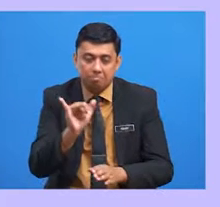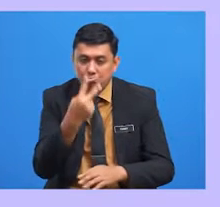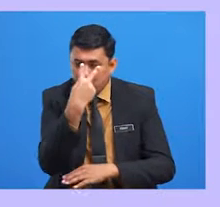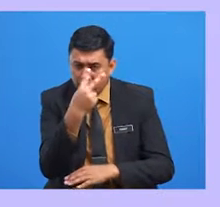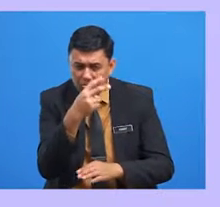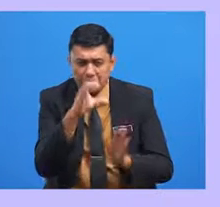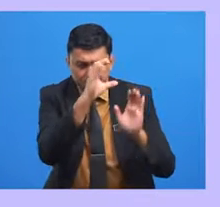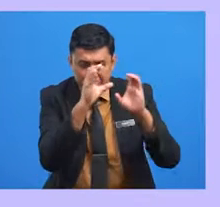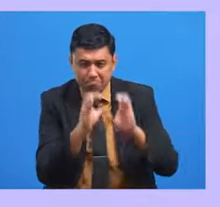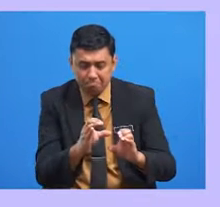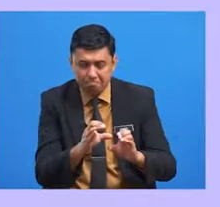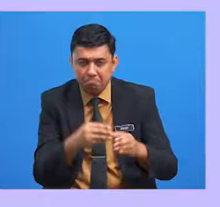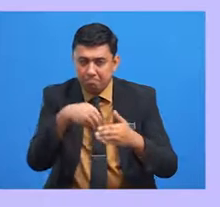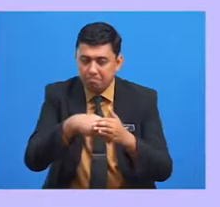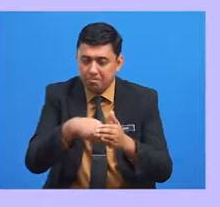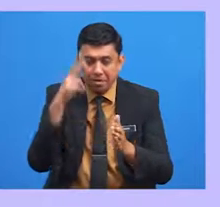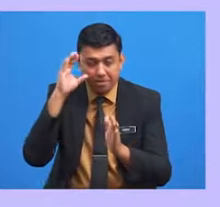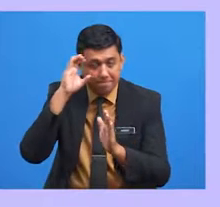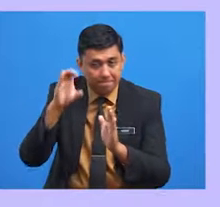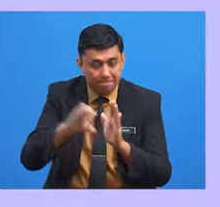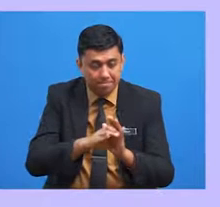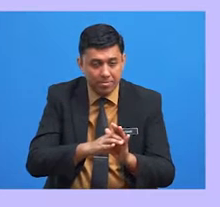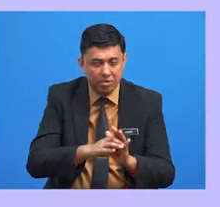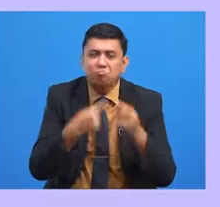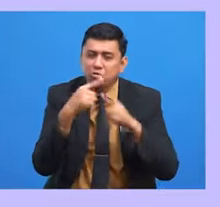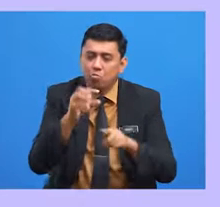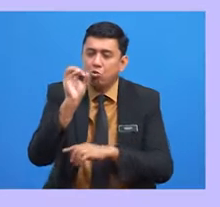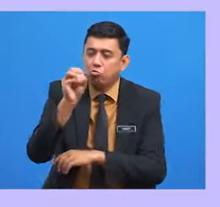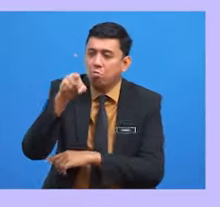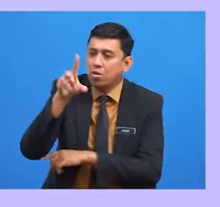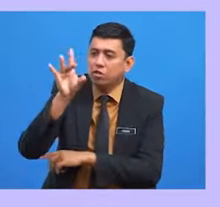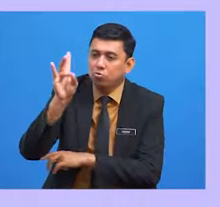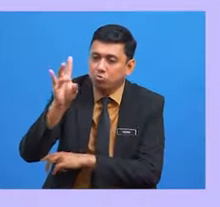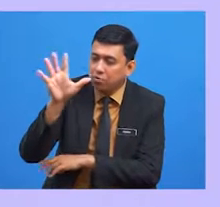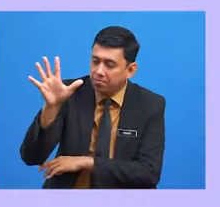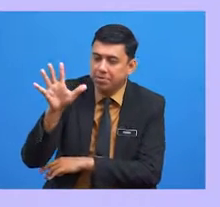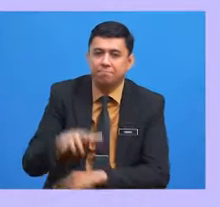66.7%, dan anda akan perolehi jawapan 0.75.